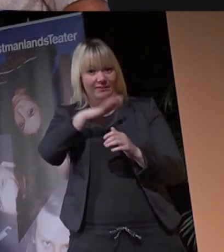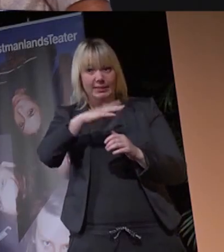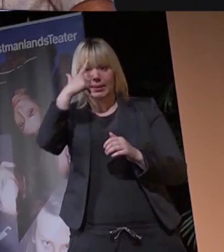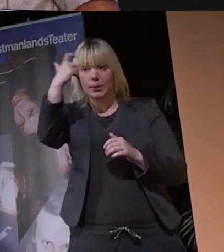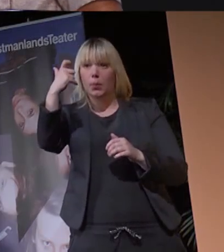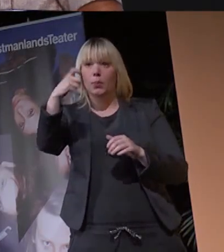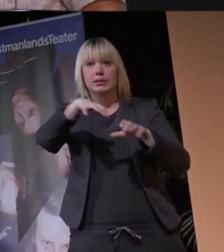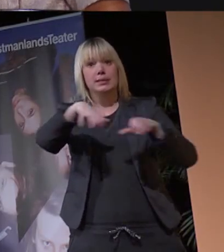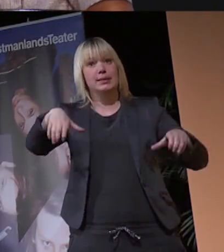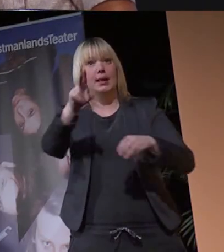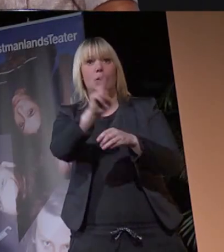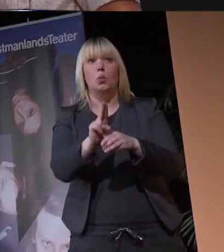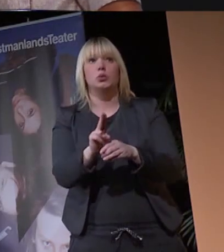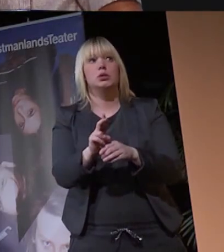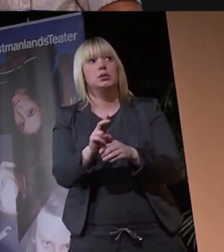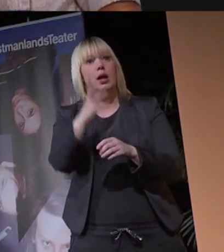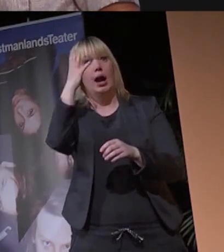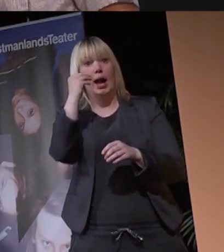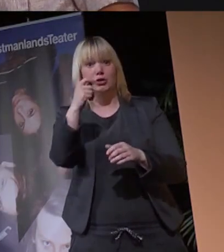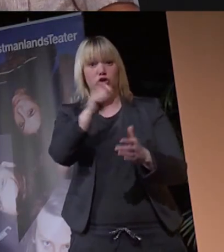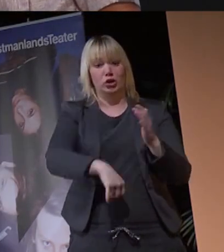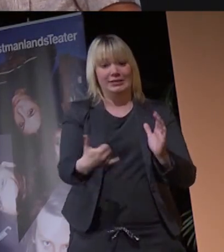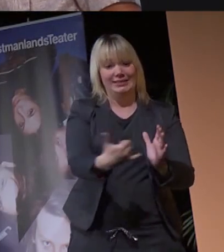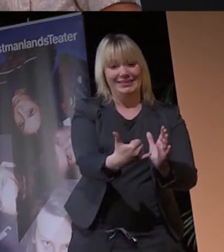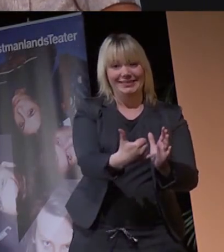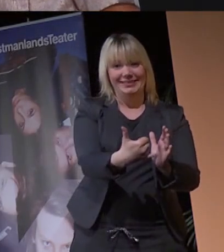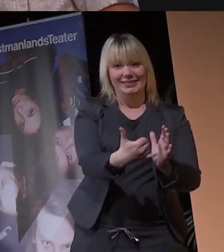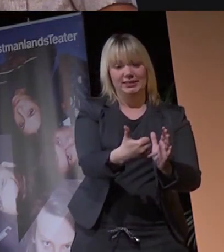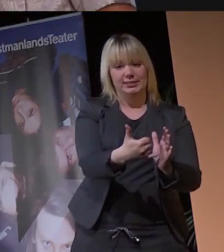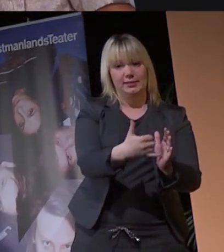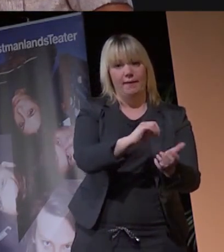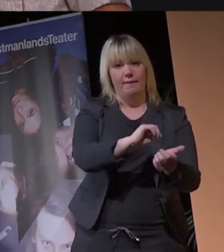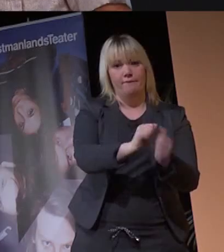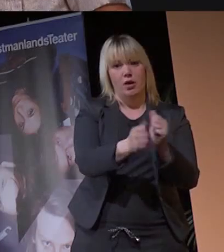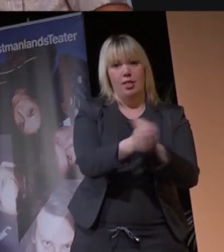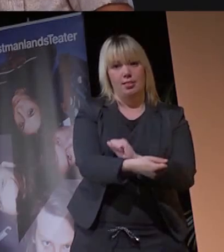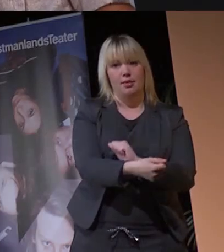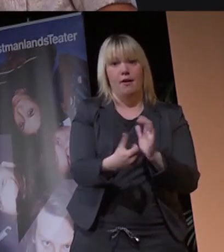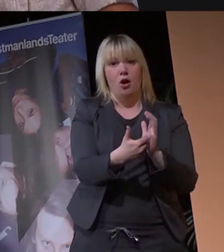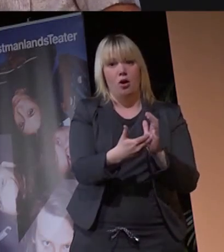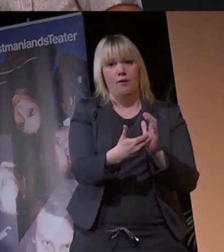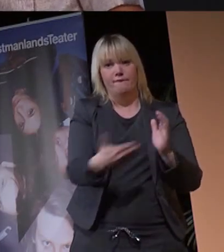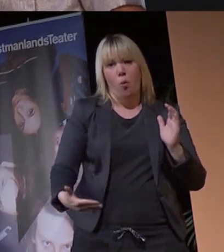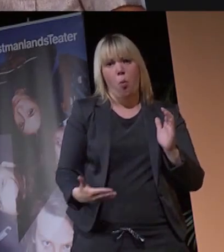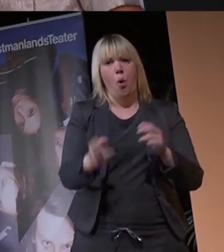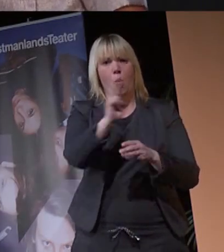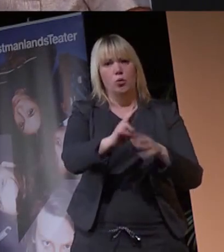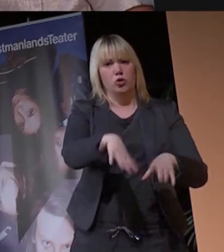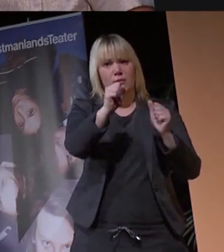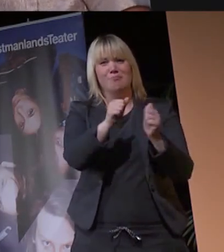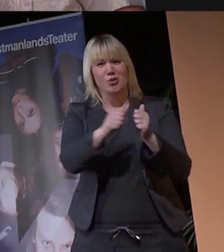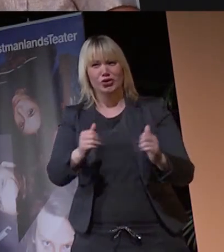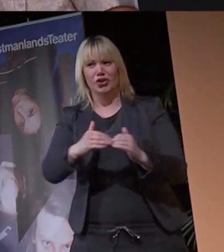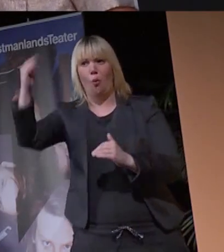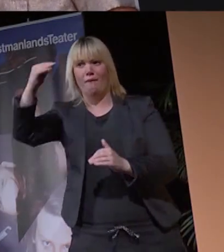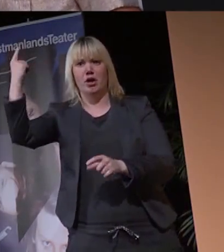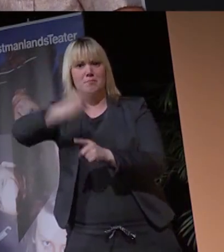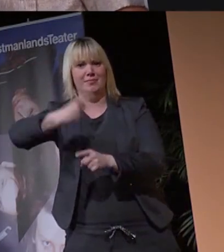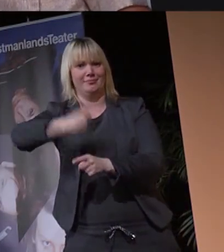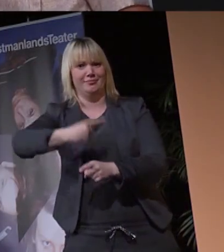pratar scenkonst här nu, har en förmåga att förändras inifrån, utifrån sitt konstnärliga uppdrag och på så sätt nu, eller behövs det här ovanifrån? För